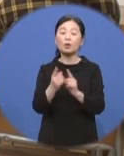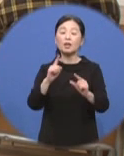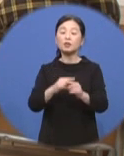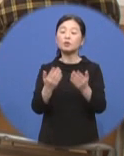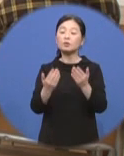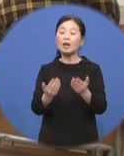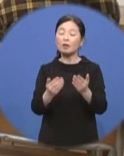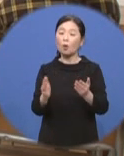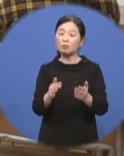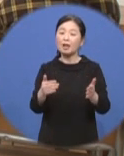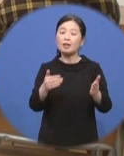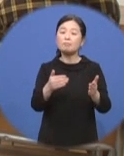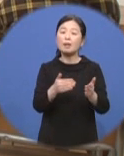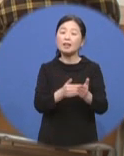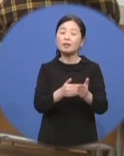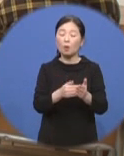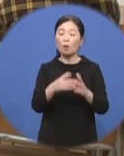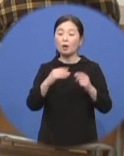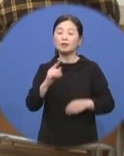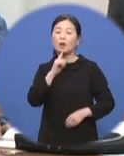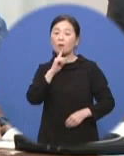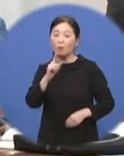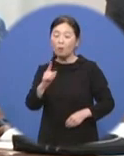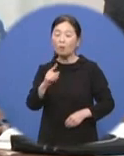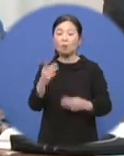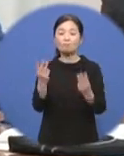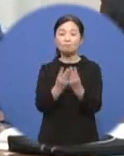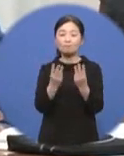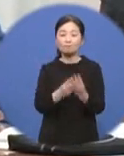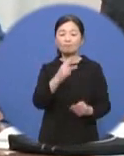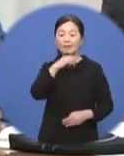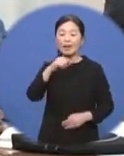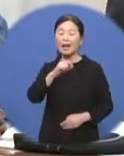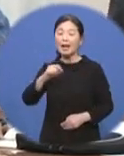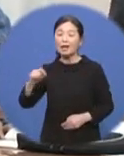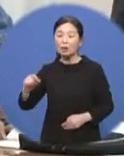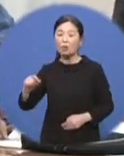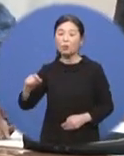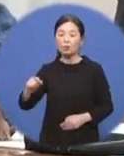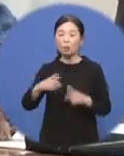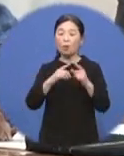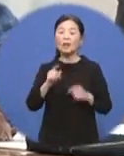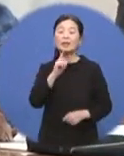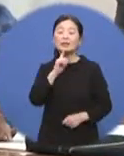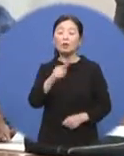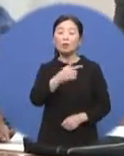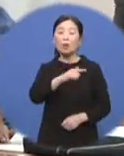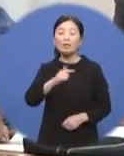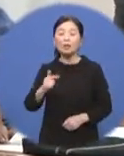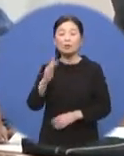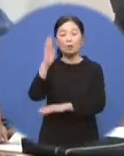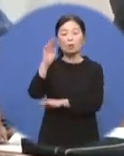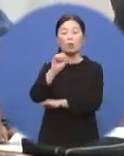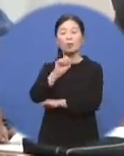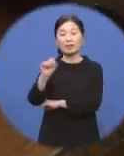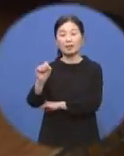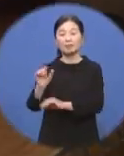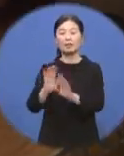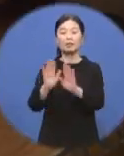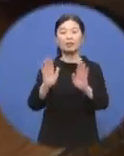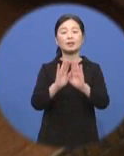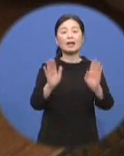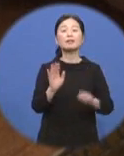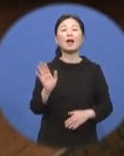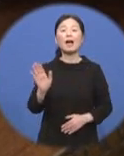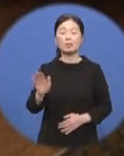数学、英語や生活に必要な読み書き、日本語などの講座を行っています。